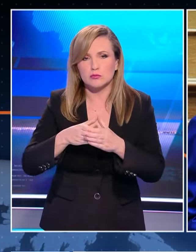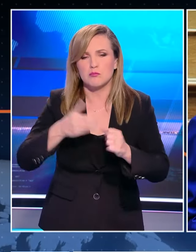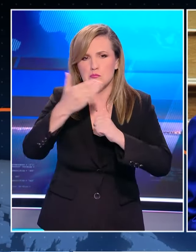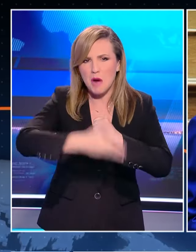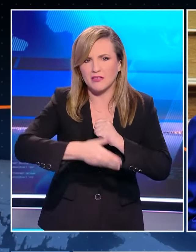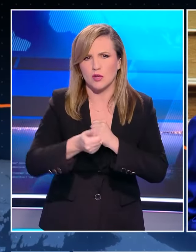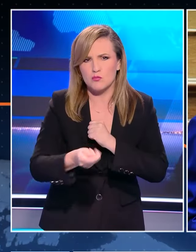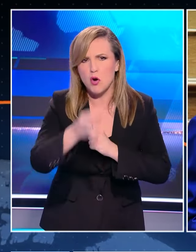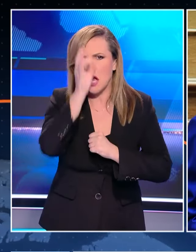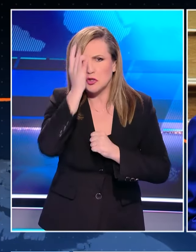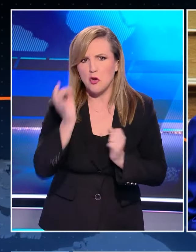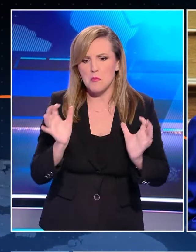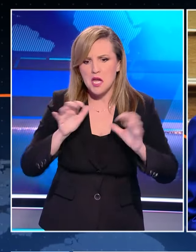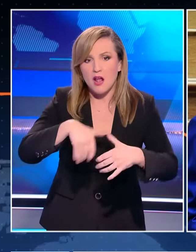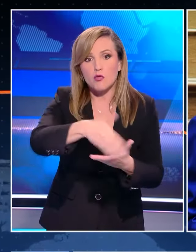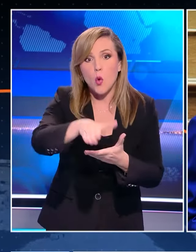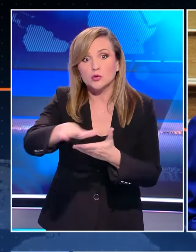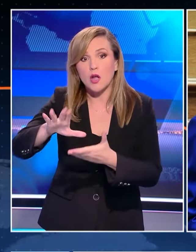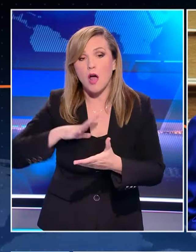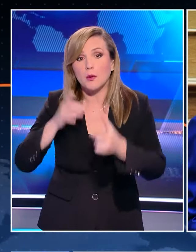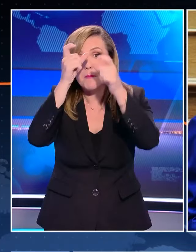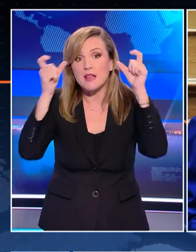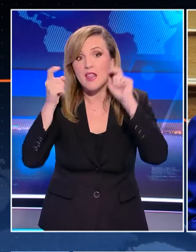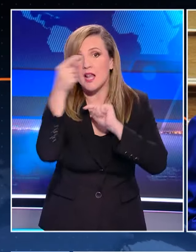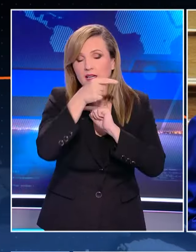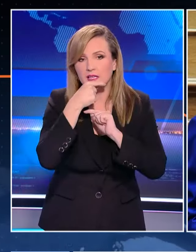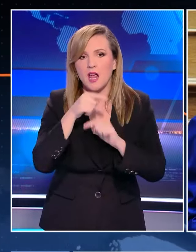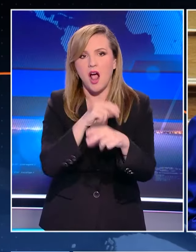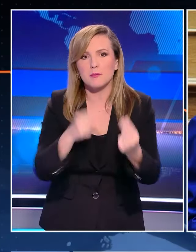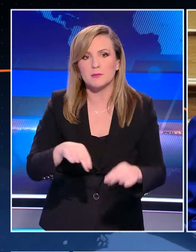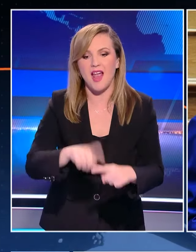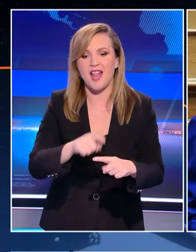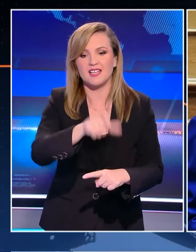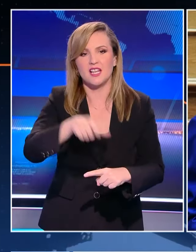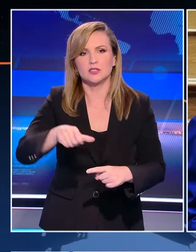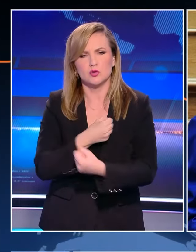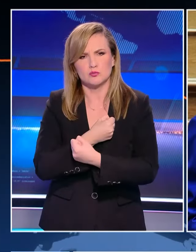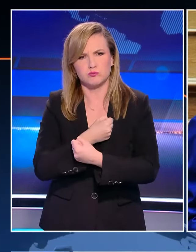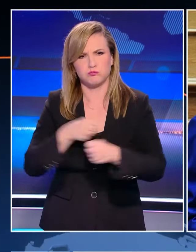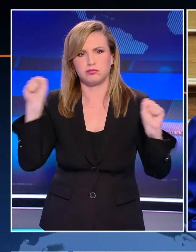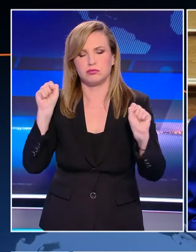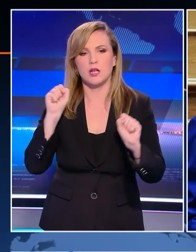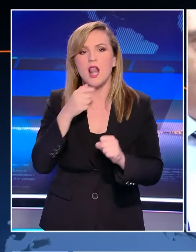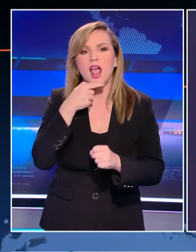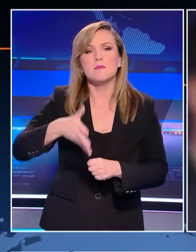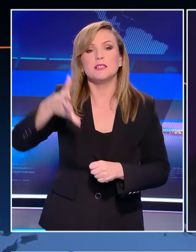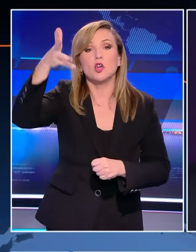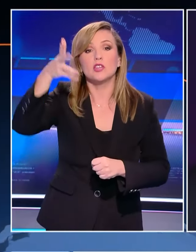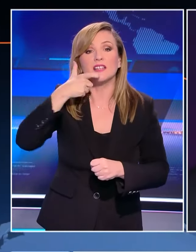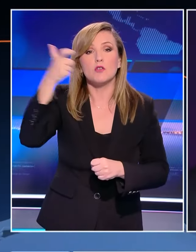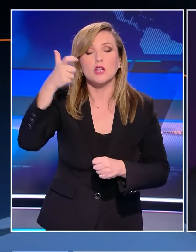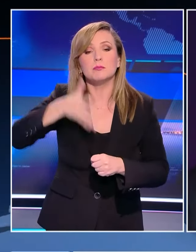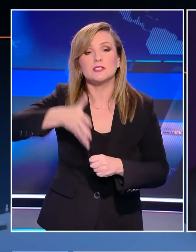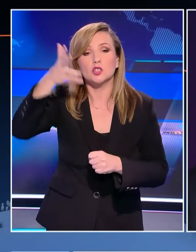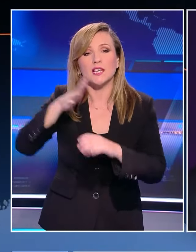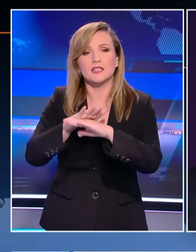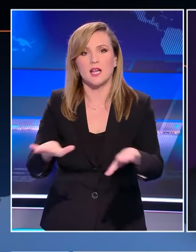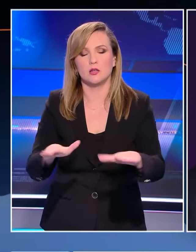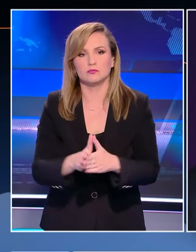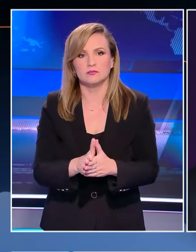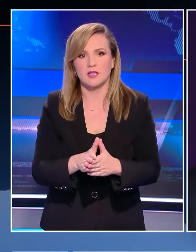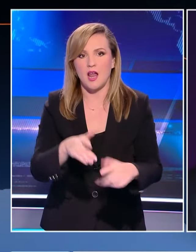δεκάδες αστυνομικούς για να απομακρύνουν τον κόσμο, οι οργισμένοι Έλληνες φώναξαν σήμερα Μητσοτάκη, τέλος. Η ελληνική κοινωνία